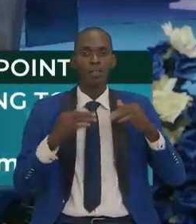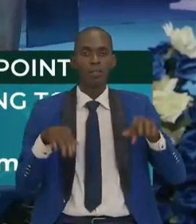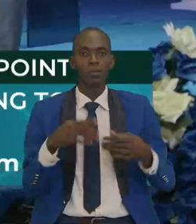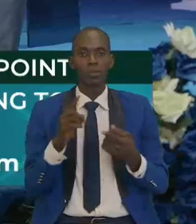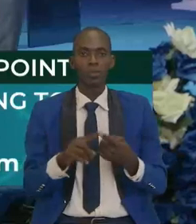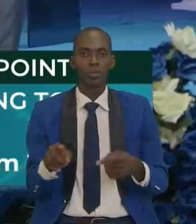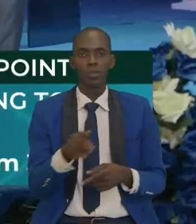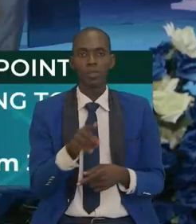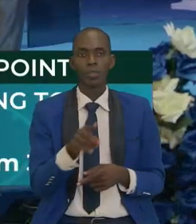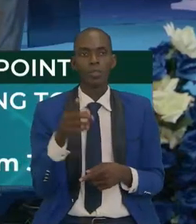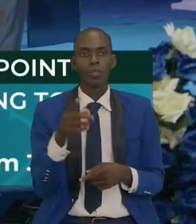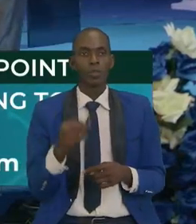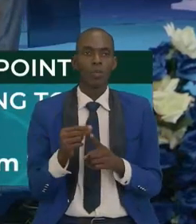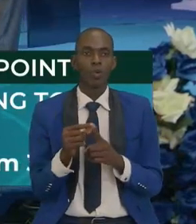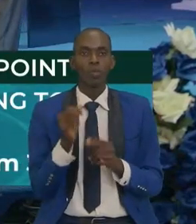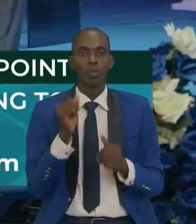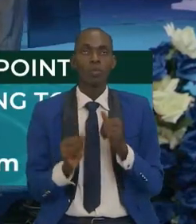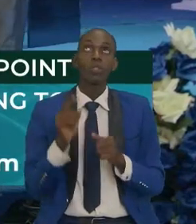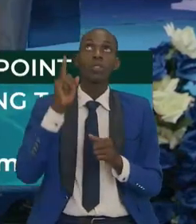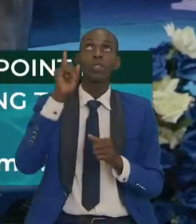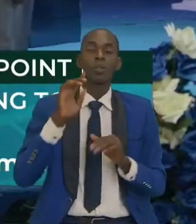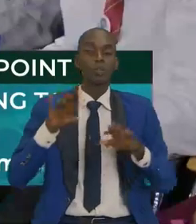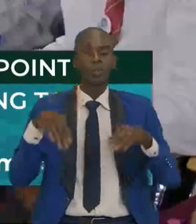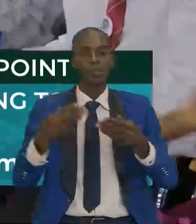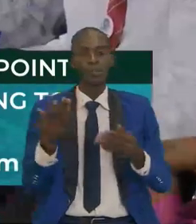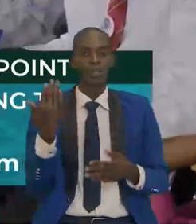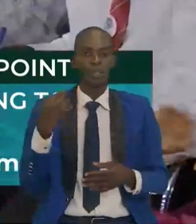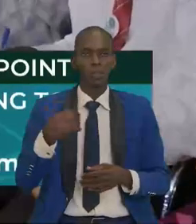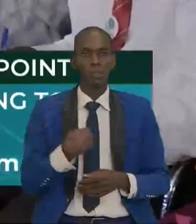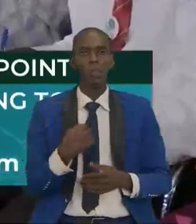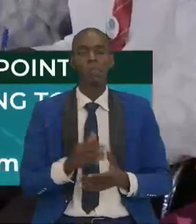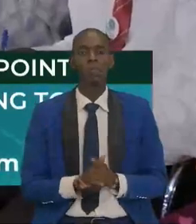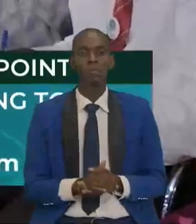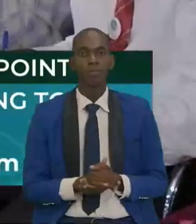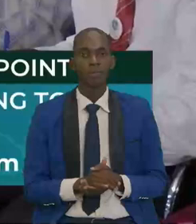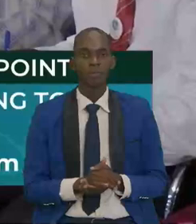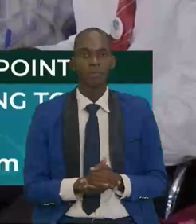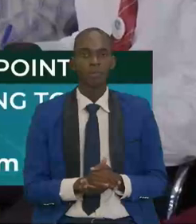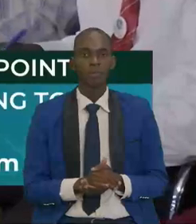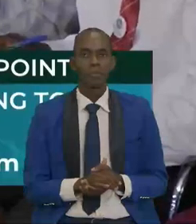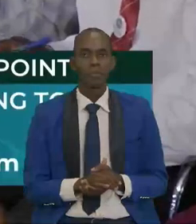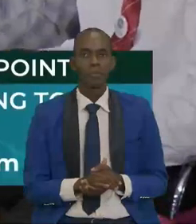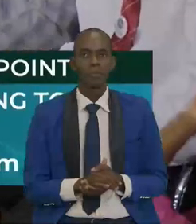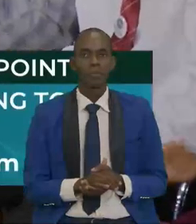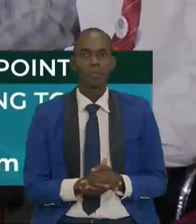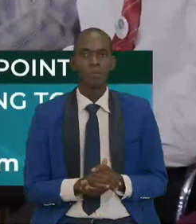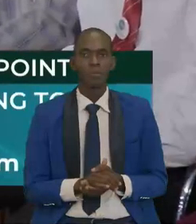Car je leur ai donné les paroles que tu m'as données.